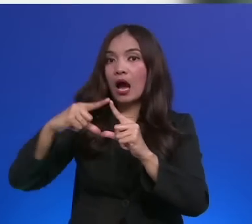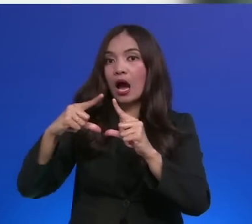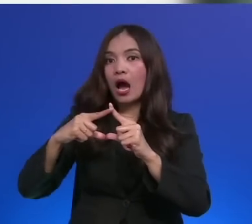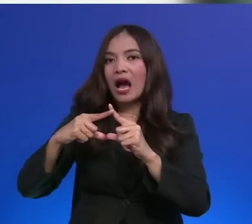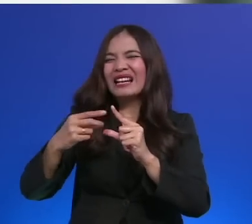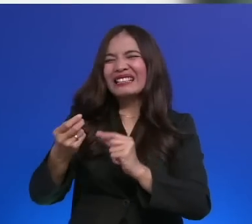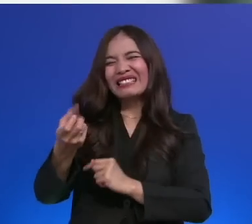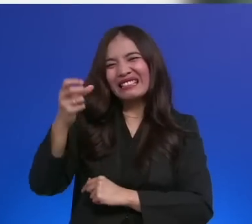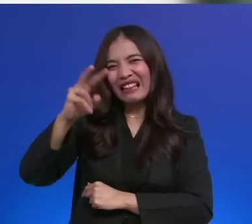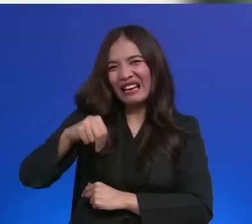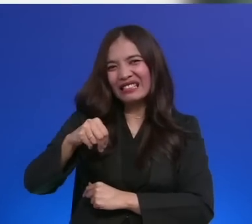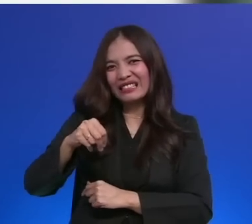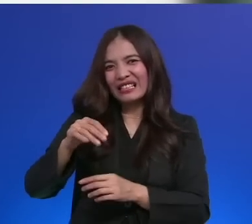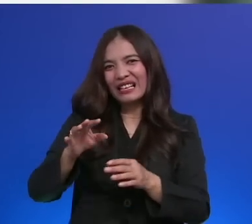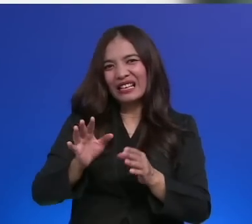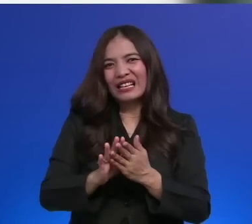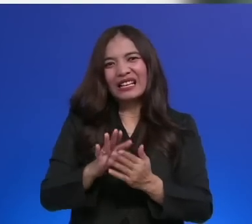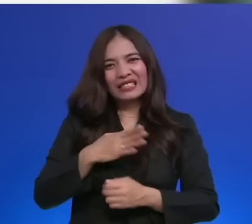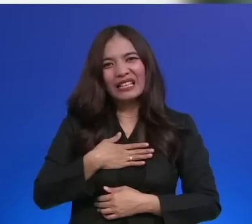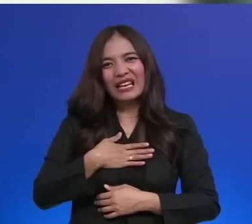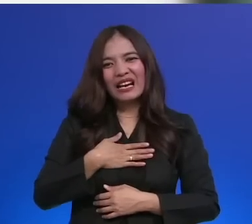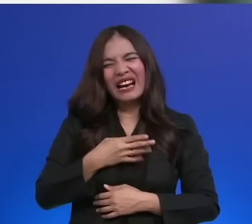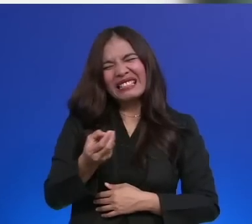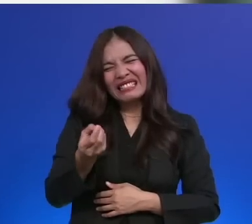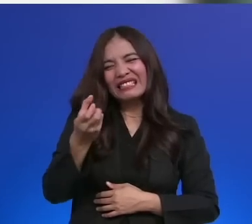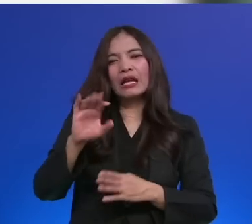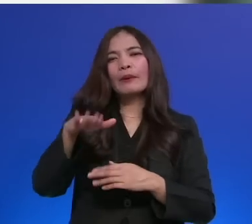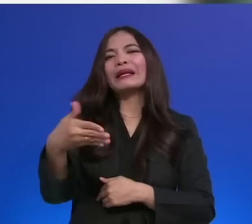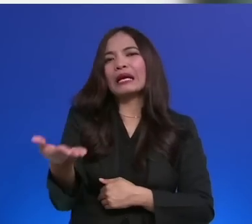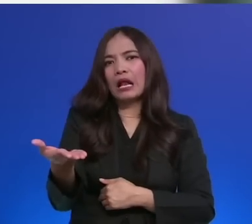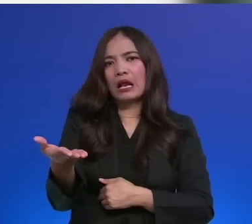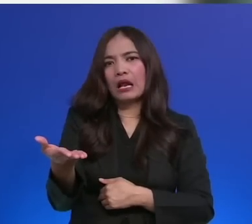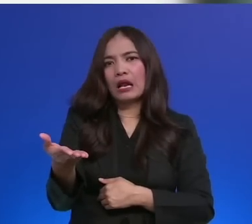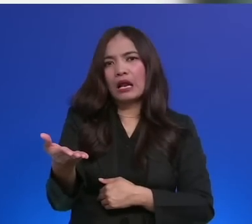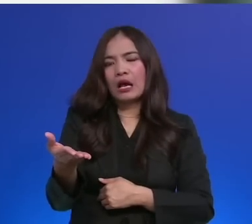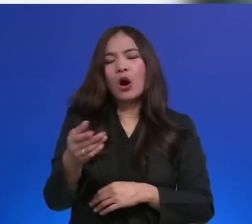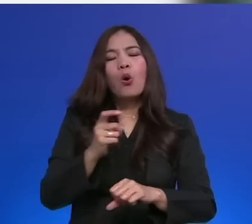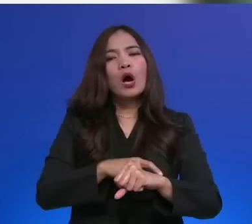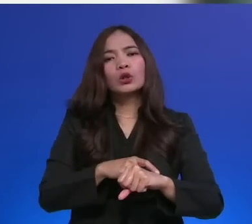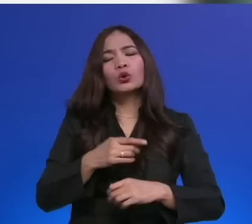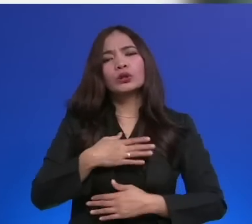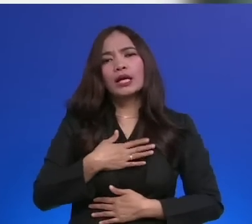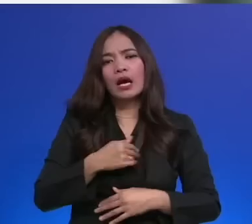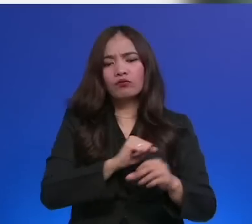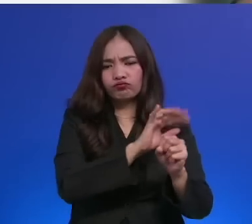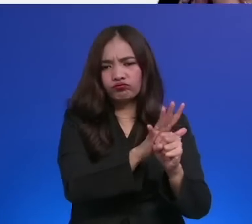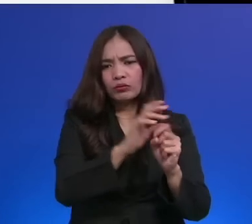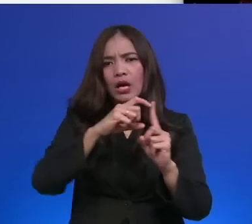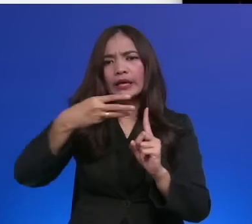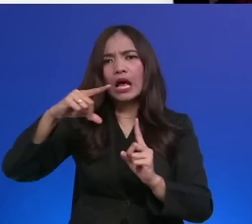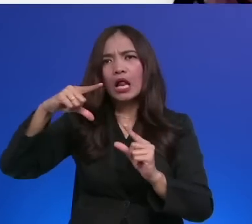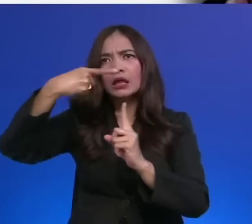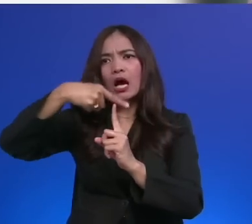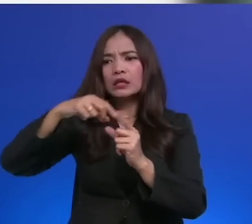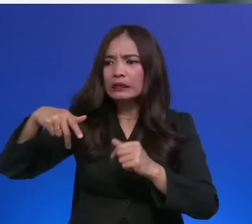nyaris merenggut nyawa saya. Ya, kalau saya waktu kena varian Delta itu jalan 10